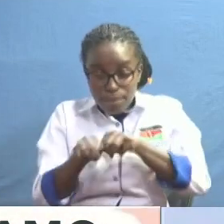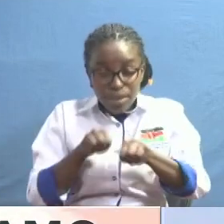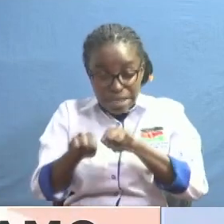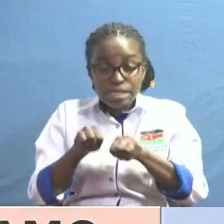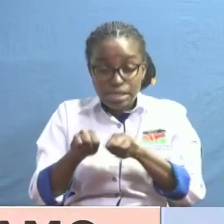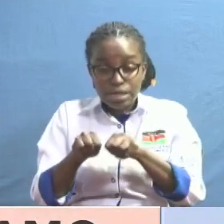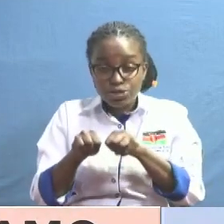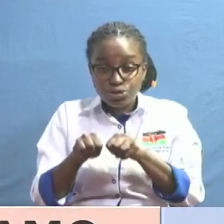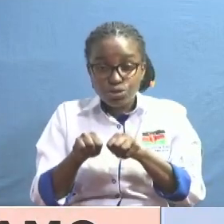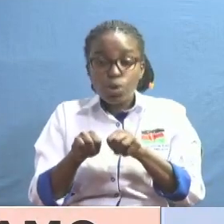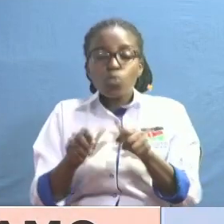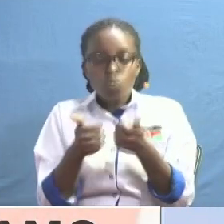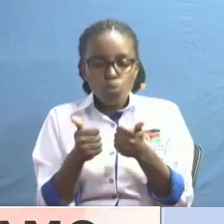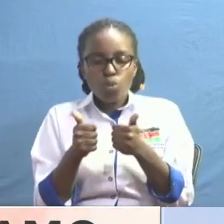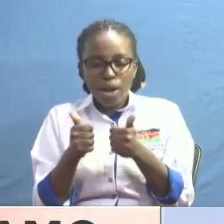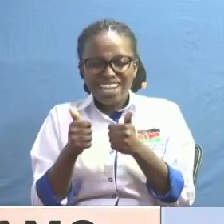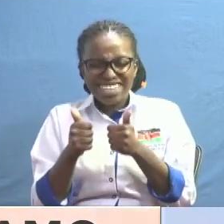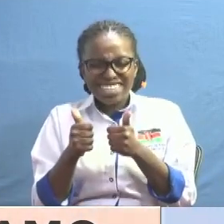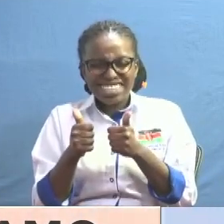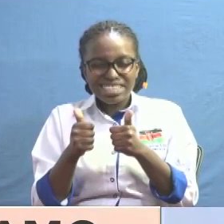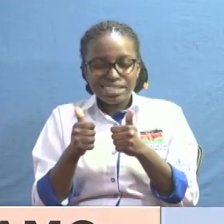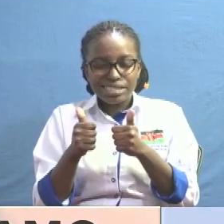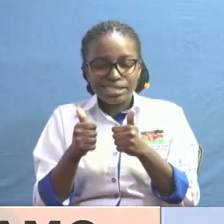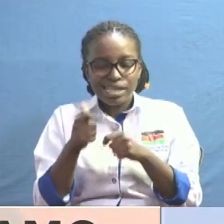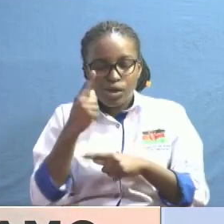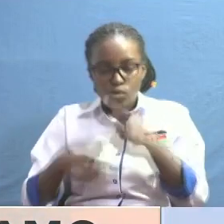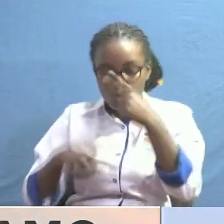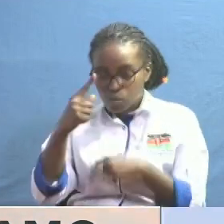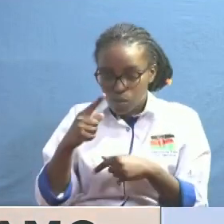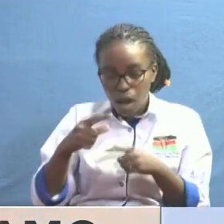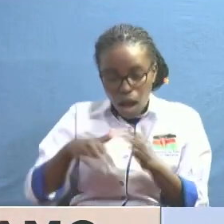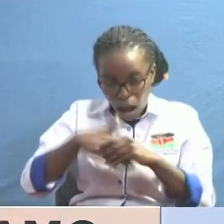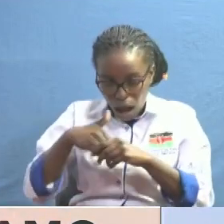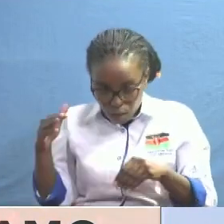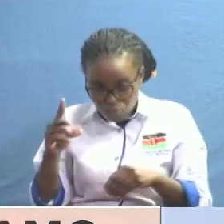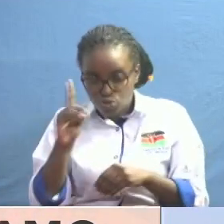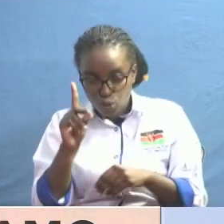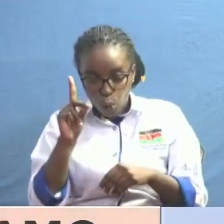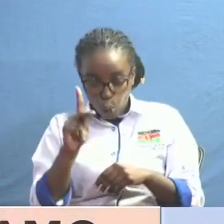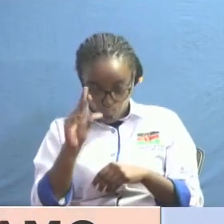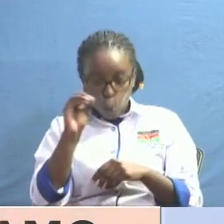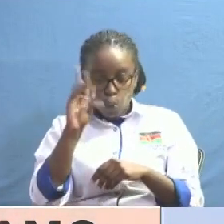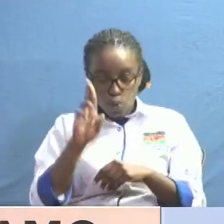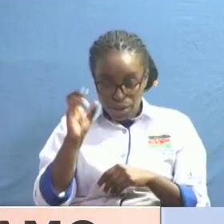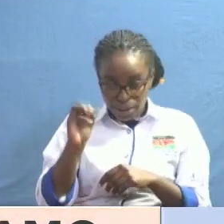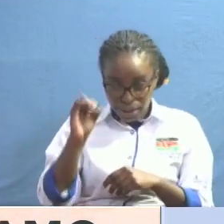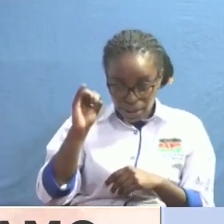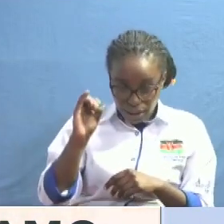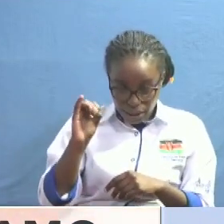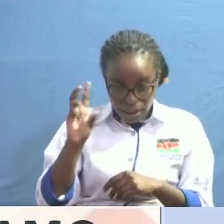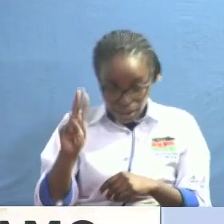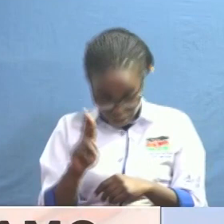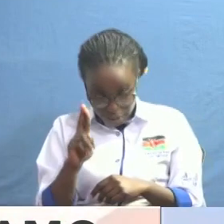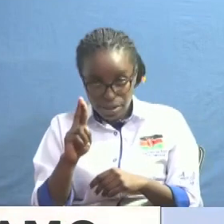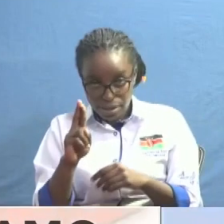kupitia na katibu mkuu wa masuala ya nje Korir Sing'oei wakitaka ufafanuzi zaidi kuhusiana na